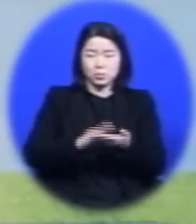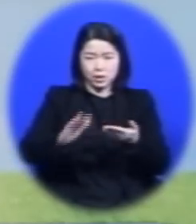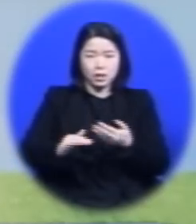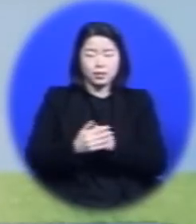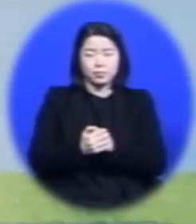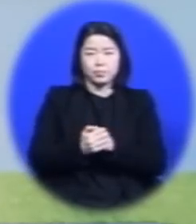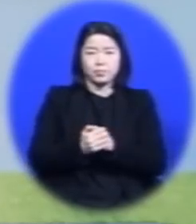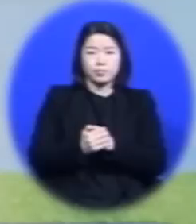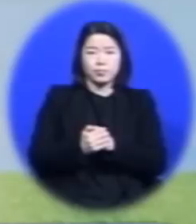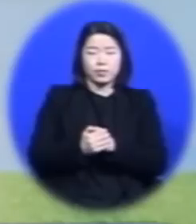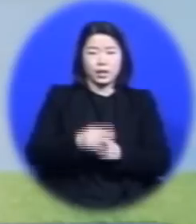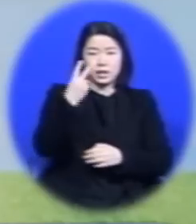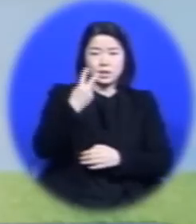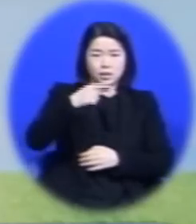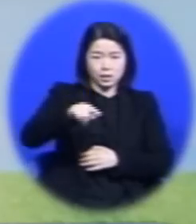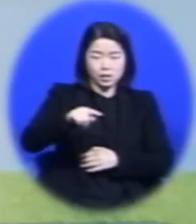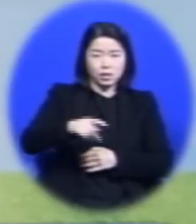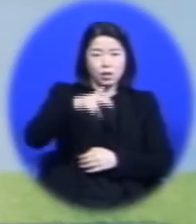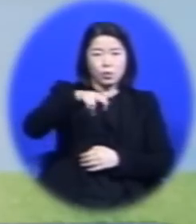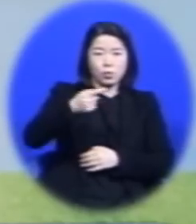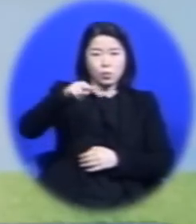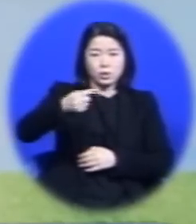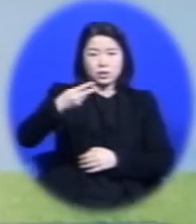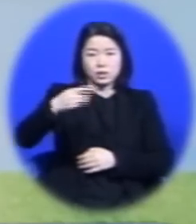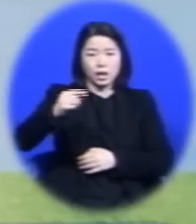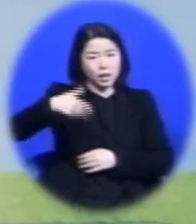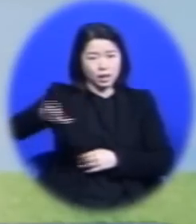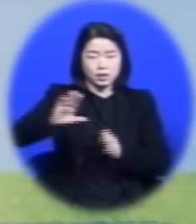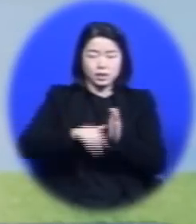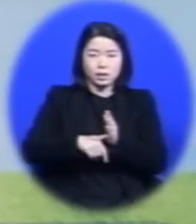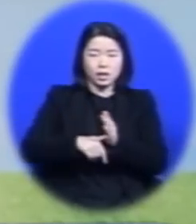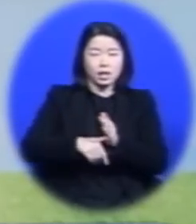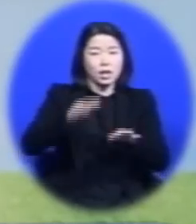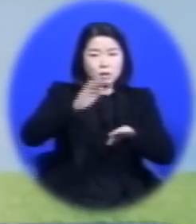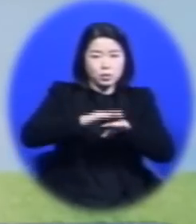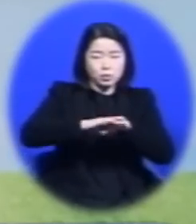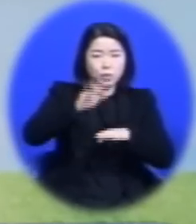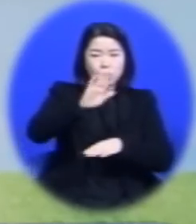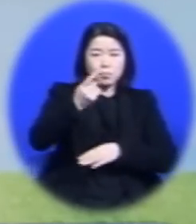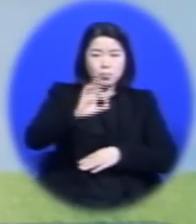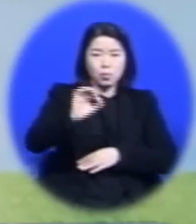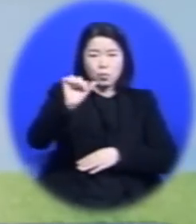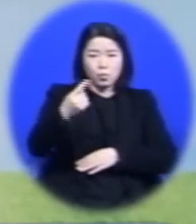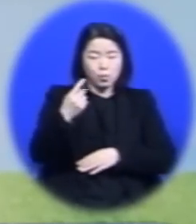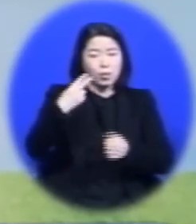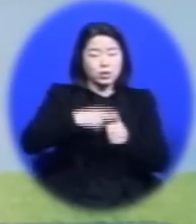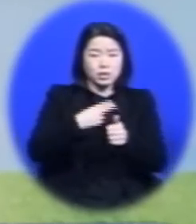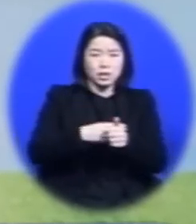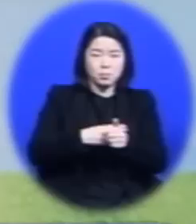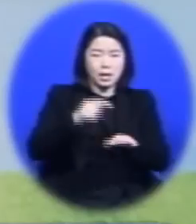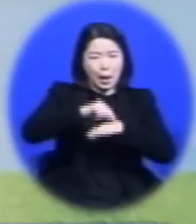하니까 200년 코스타에 갔을 때요 손봉호 교수님이 아주